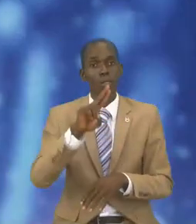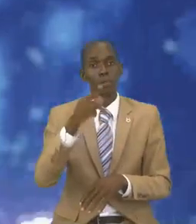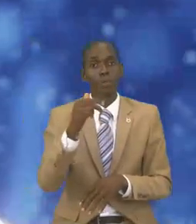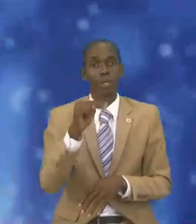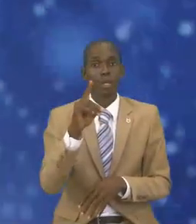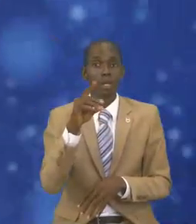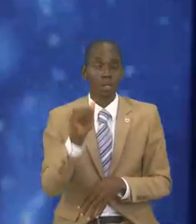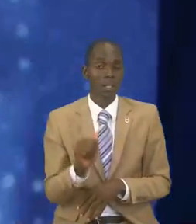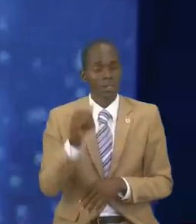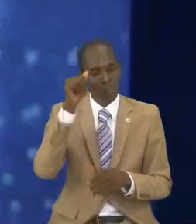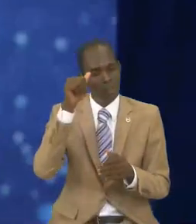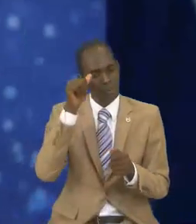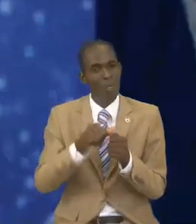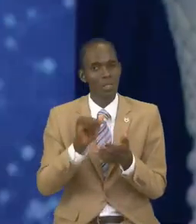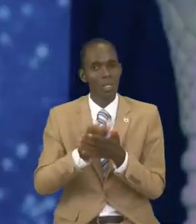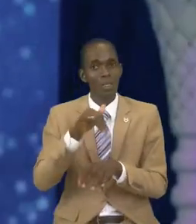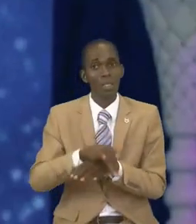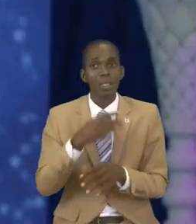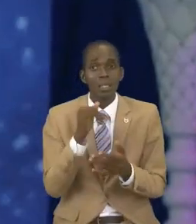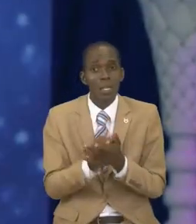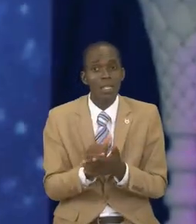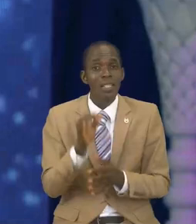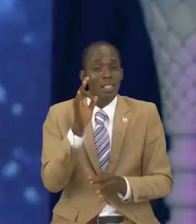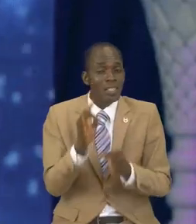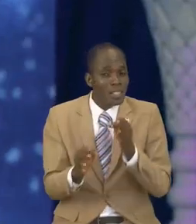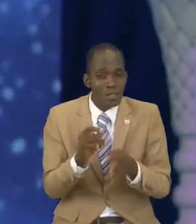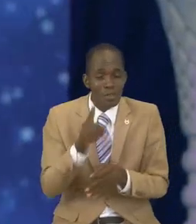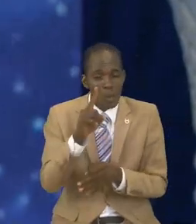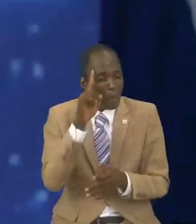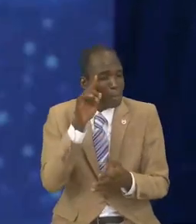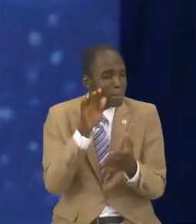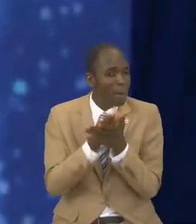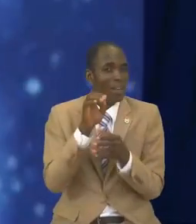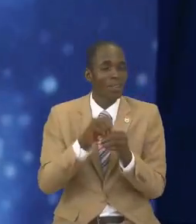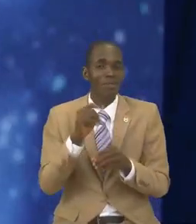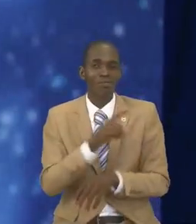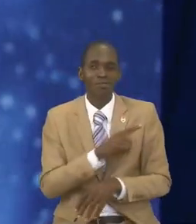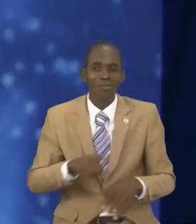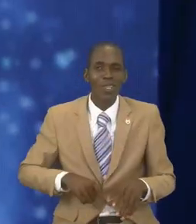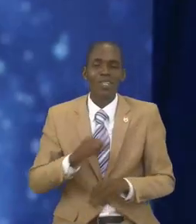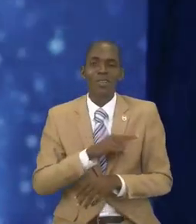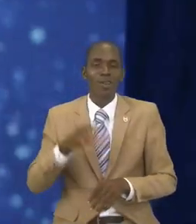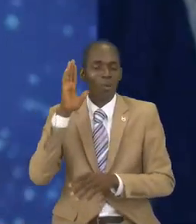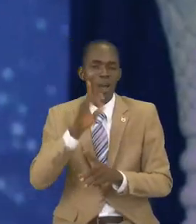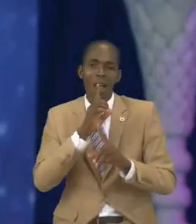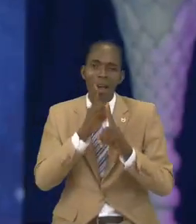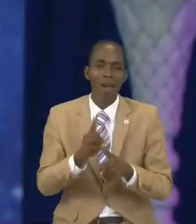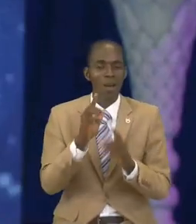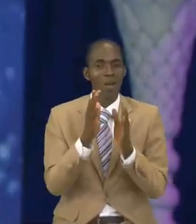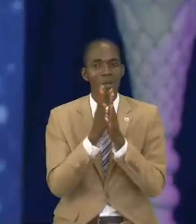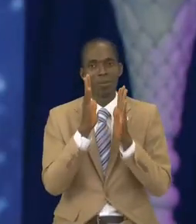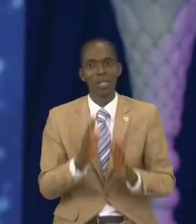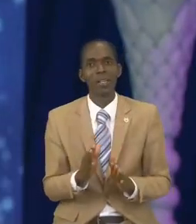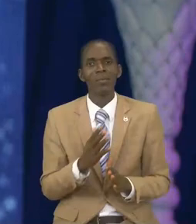nuit-là, je me rappelle, j'étais là. Je disais, oh, si tu veux être guéri, oh Seigneur, le Seigneur va exaucer ta prière ce